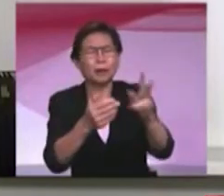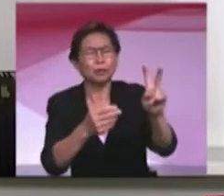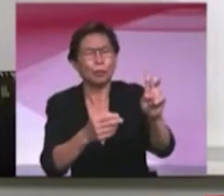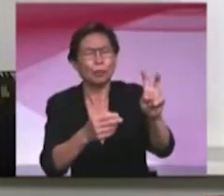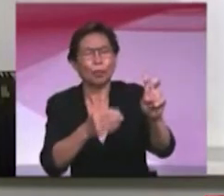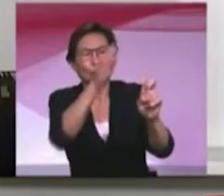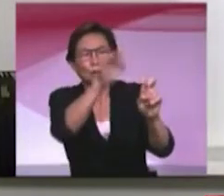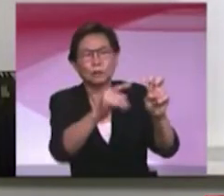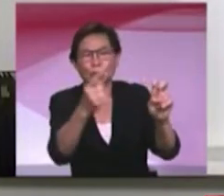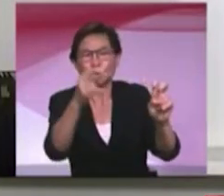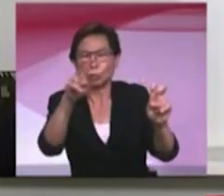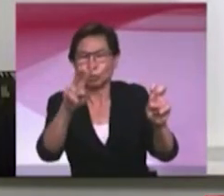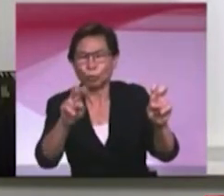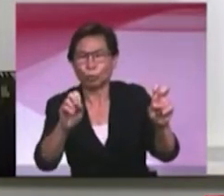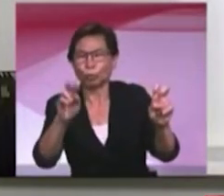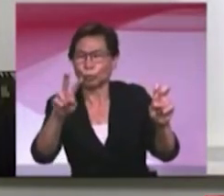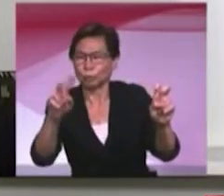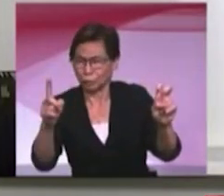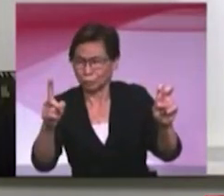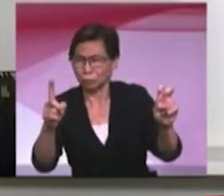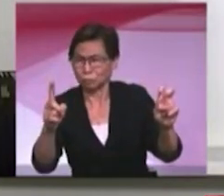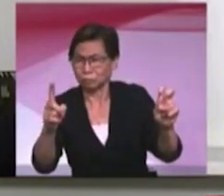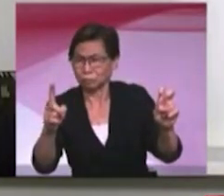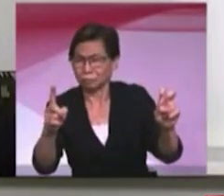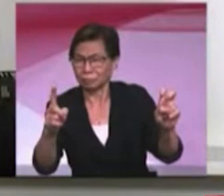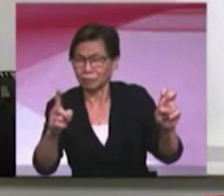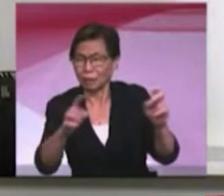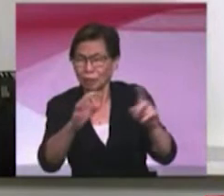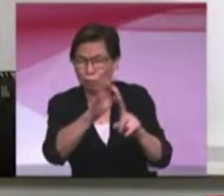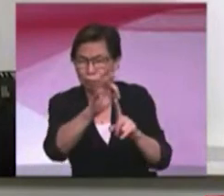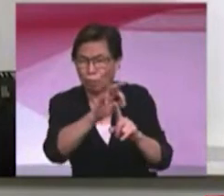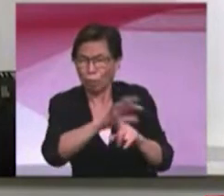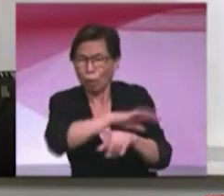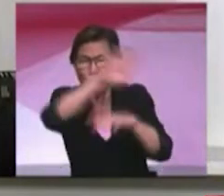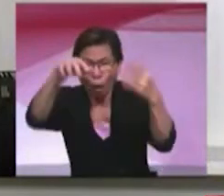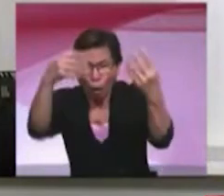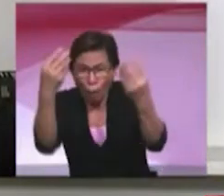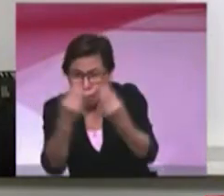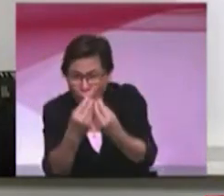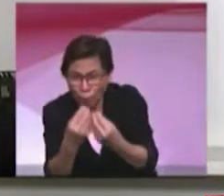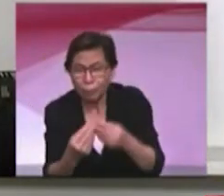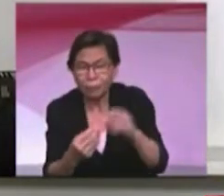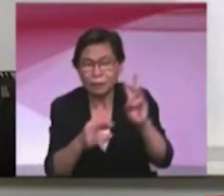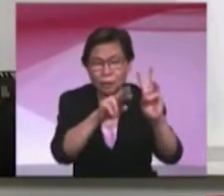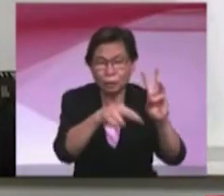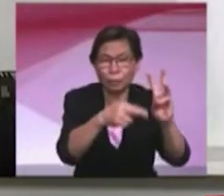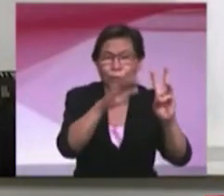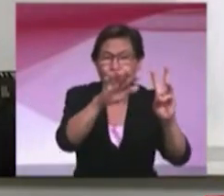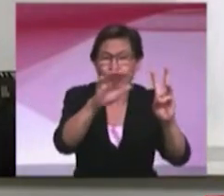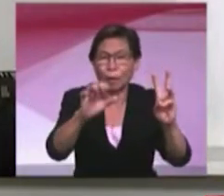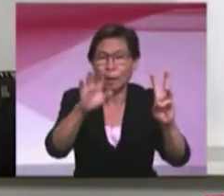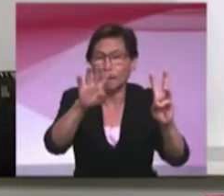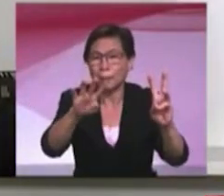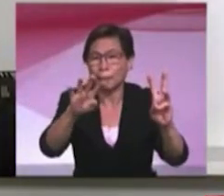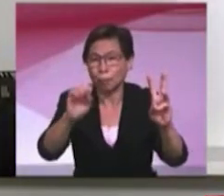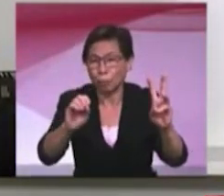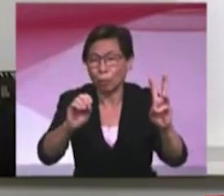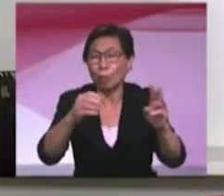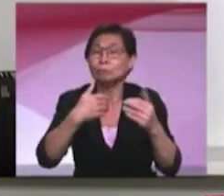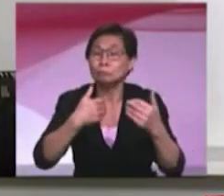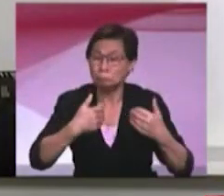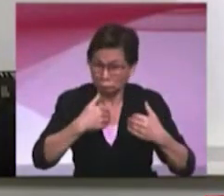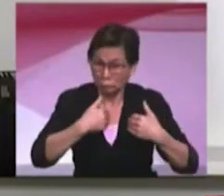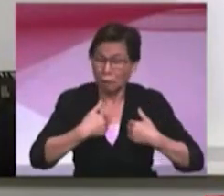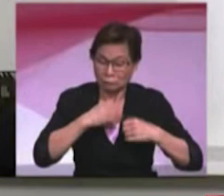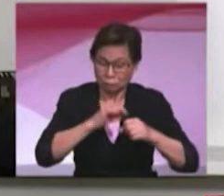sehingga 20 Januari 2021, secara kumulatif sebanyak 6,540